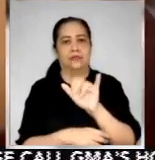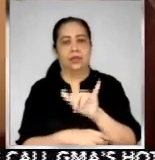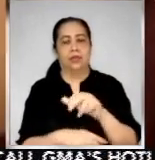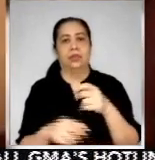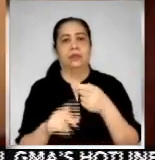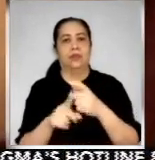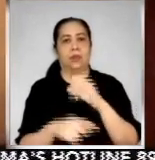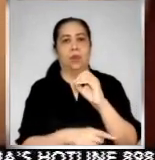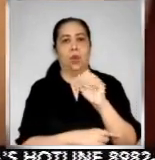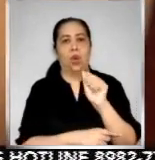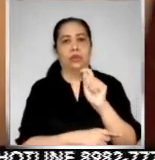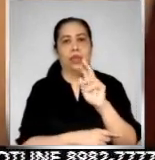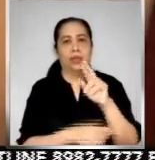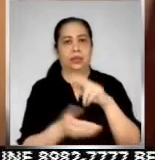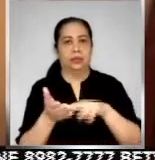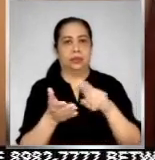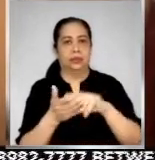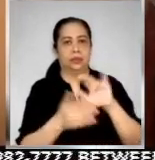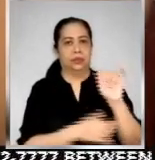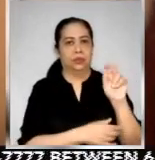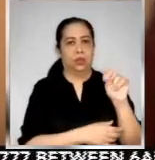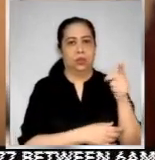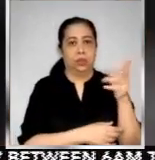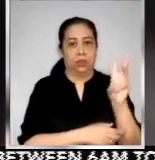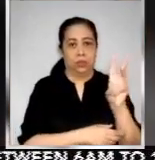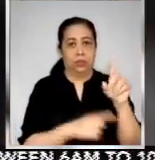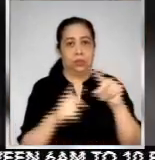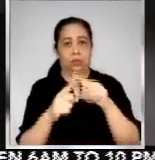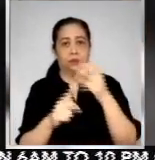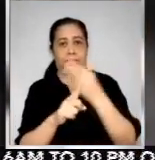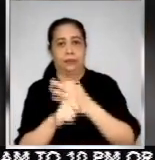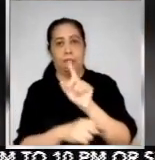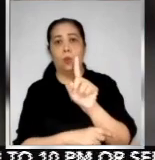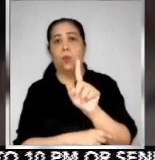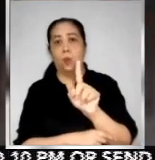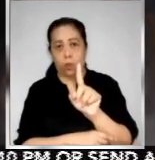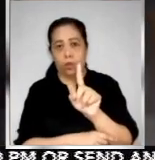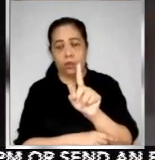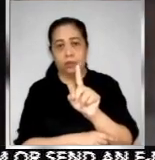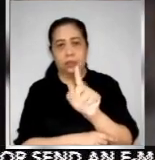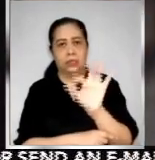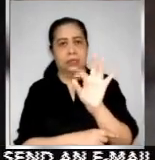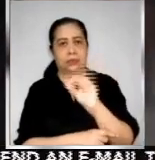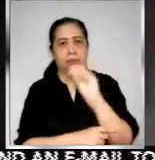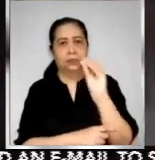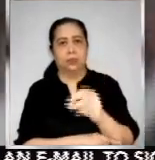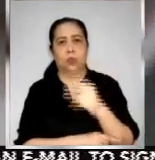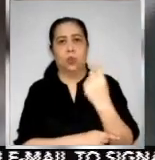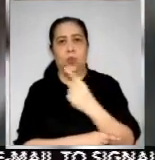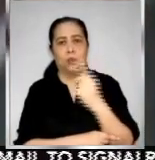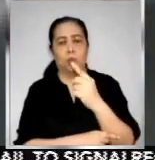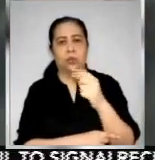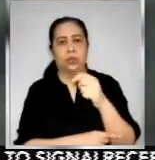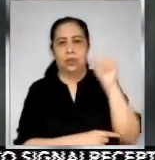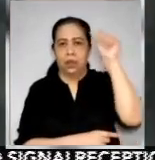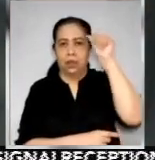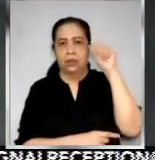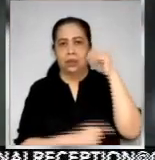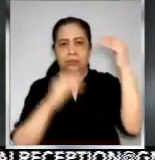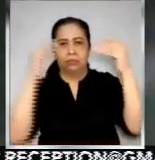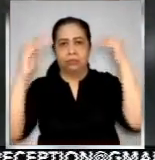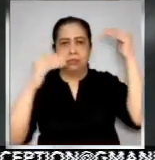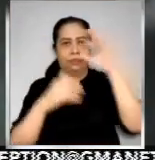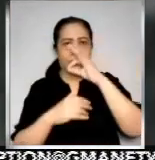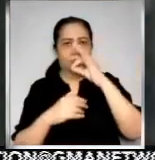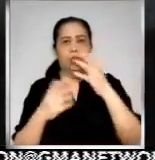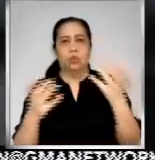ginawa mula January 26 hanggang February 1, 19% lang ng adult Filipinos ang gustong magpaturok ng